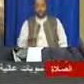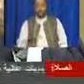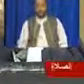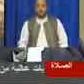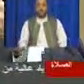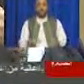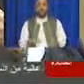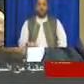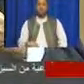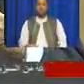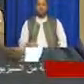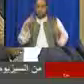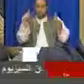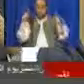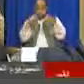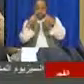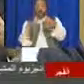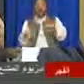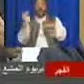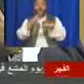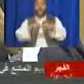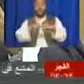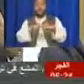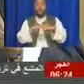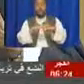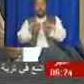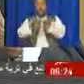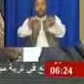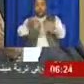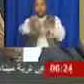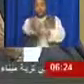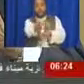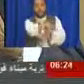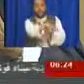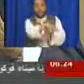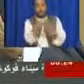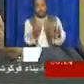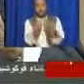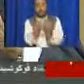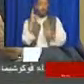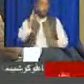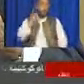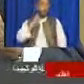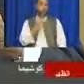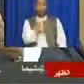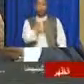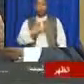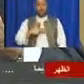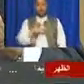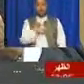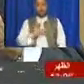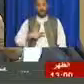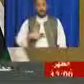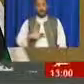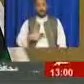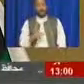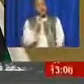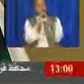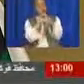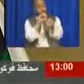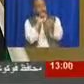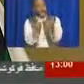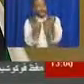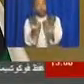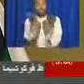يحدث عدوانا عليهم فبقاهم في الاماكن المهاجره لا باس به لكن الدوله لابد ان تحسب لهذا الامر